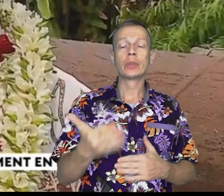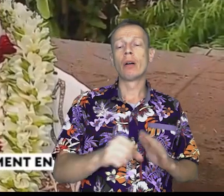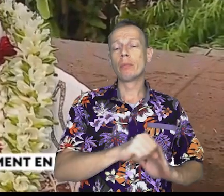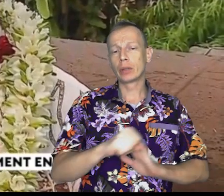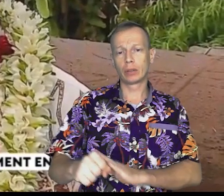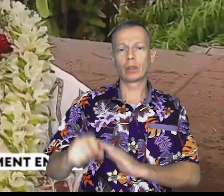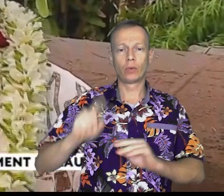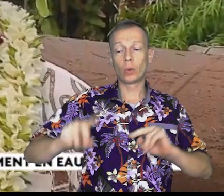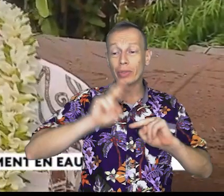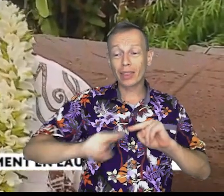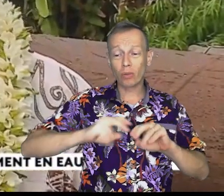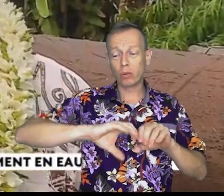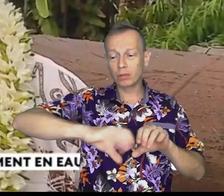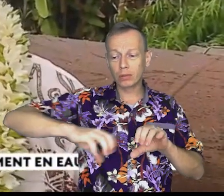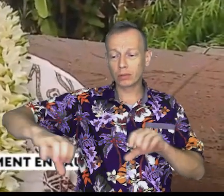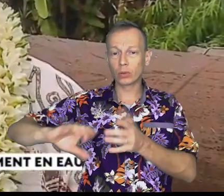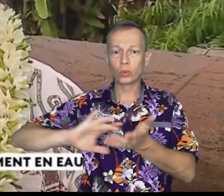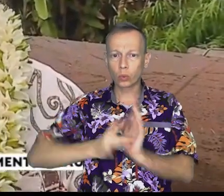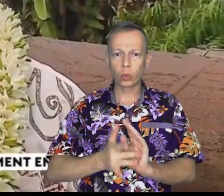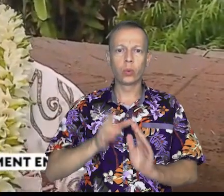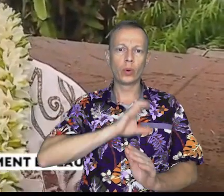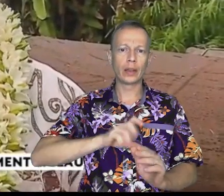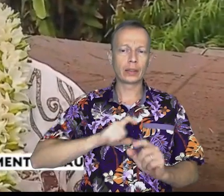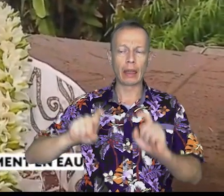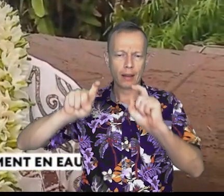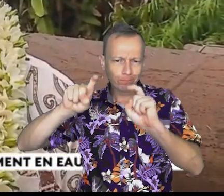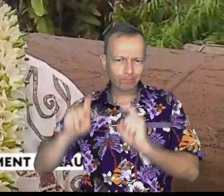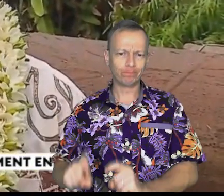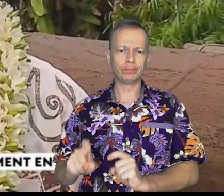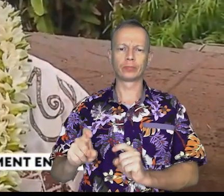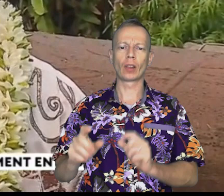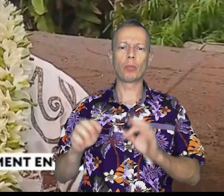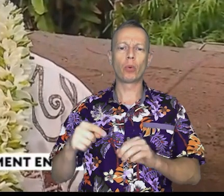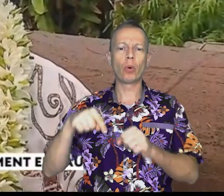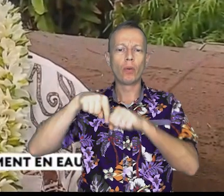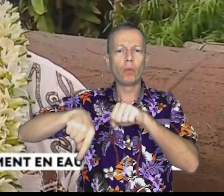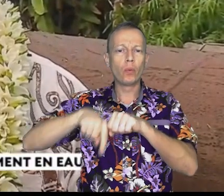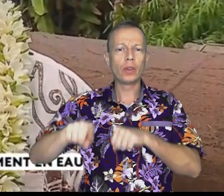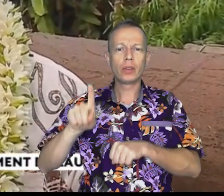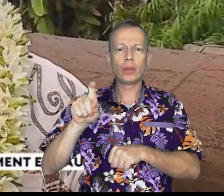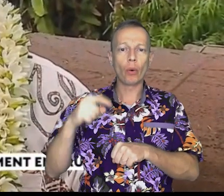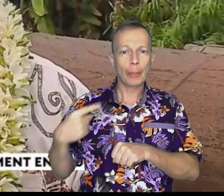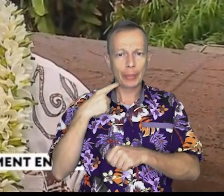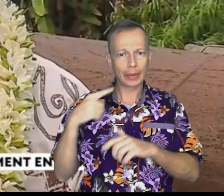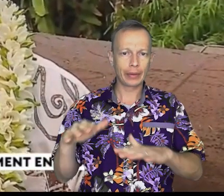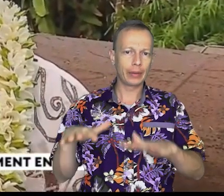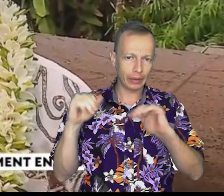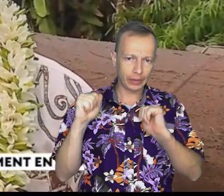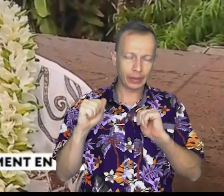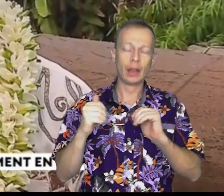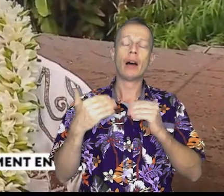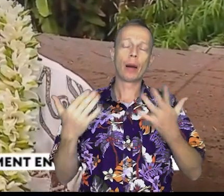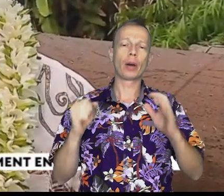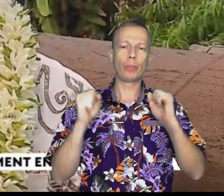opération de rénovation des conduites pour diminuer cette partie fuyarde du réseau afin de rétablir